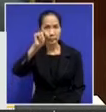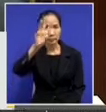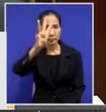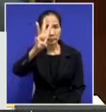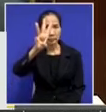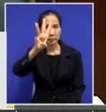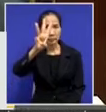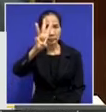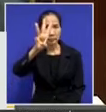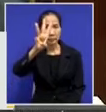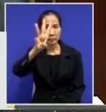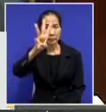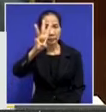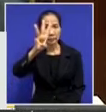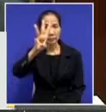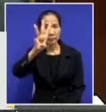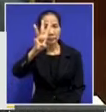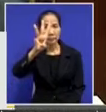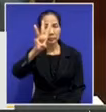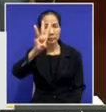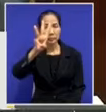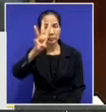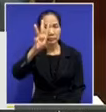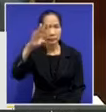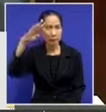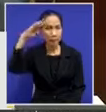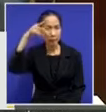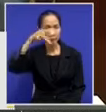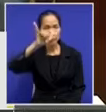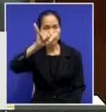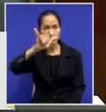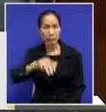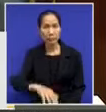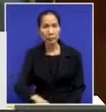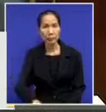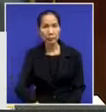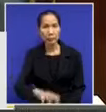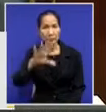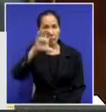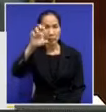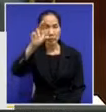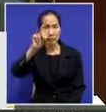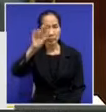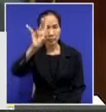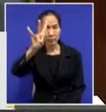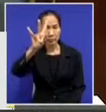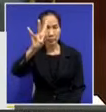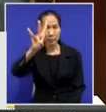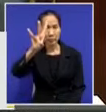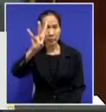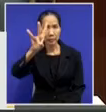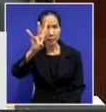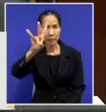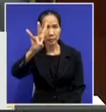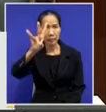536พลเรือเอกศักดิ์สิทธิ์เชิดบุญเมือง พลเอกประยุทธ์จันทร์โอชาครับ 537พลตำรวจโท